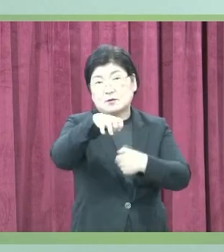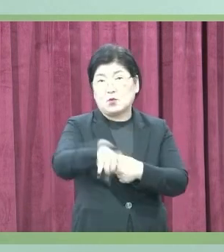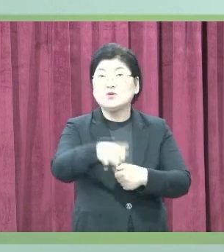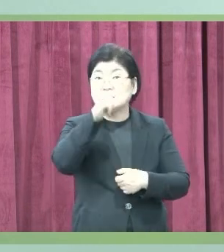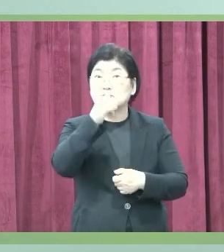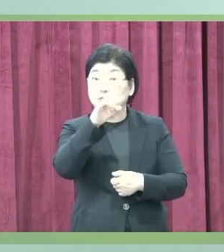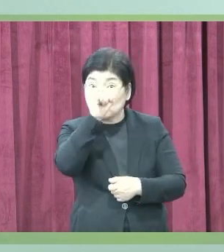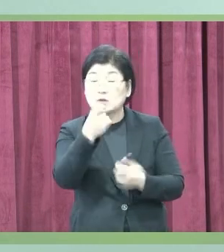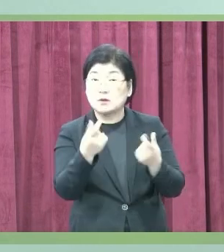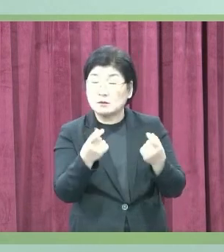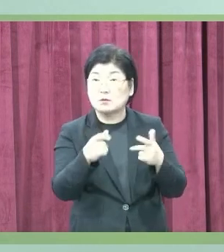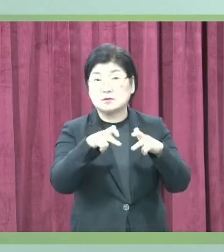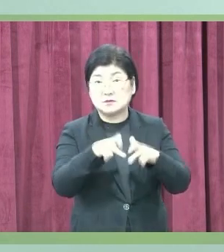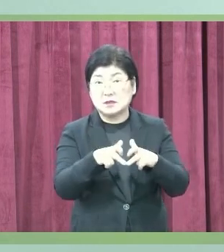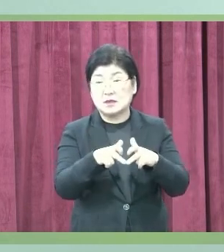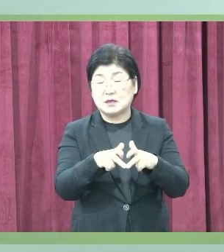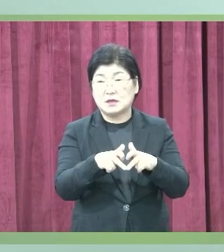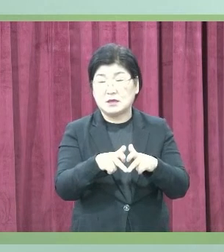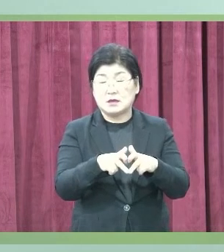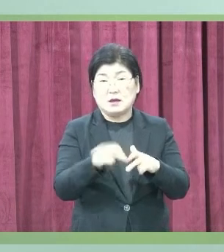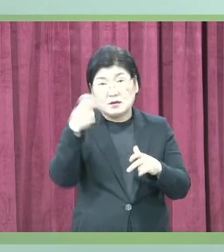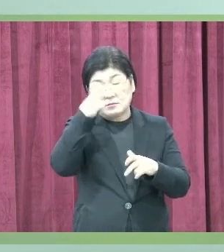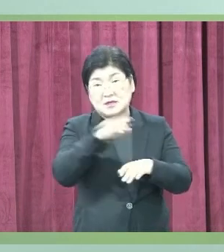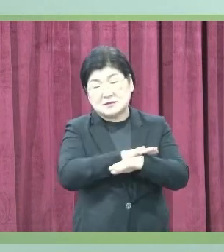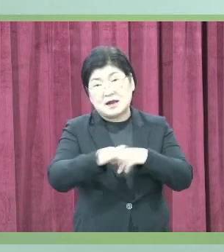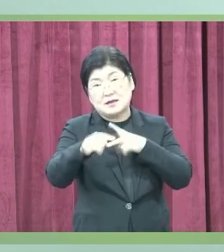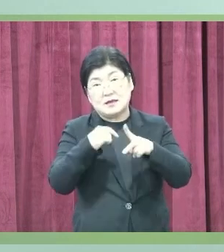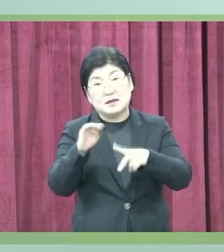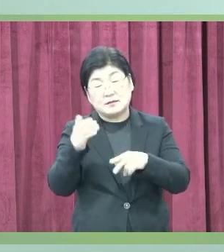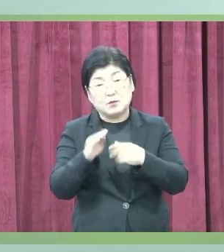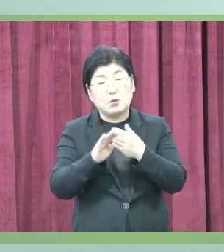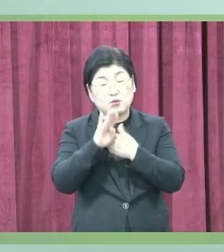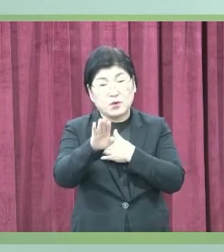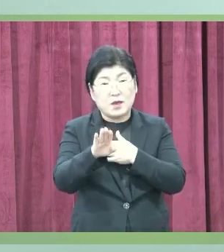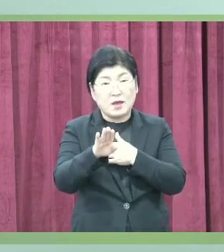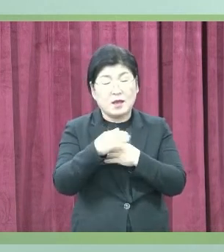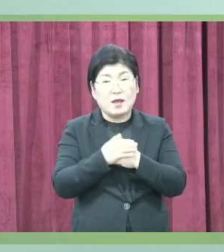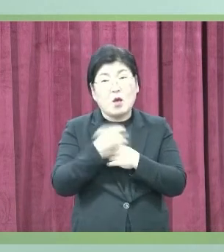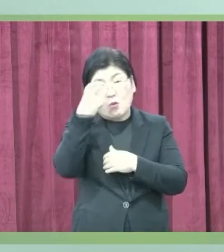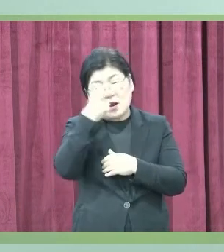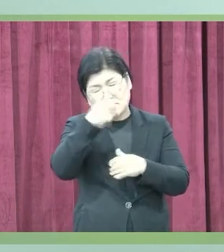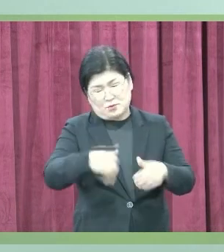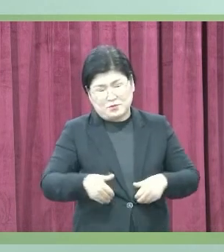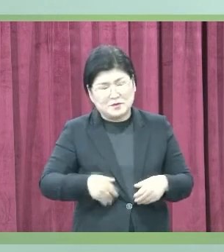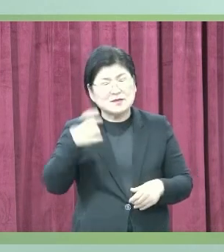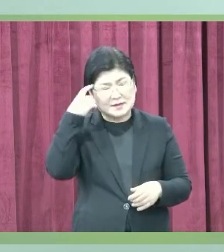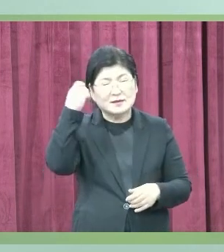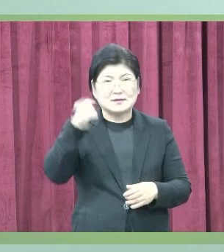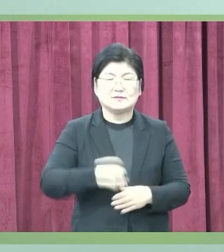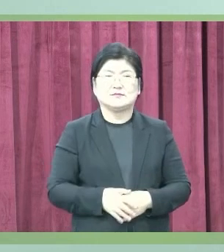좋겠고요. 그래서 장애인이 본인의 건강을 무엇보다 잘 이해하고 이후에 사후 관리하는 데도 도움이 될 것으로 예상이